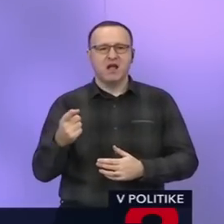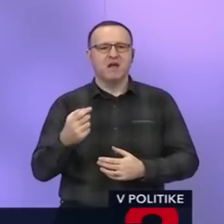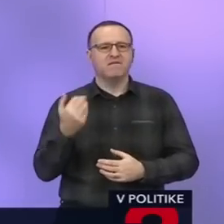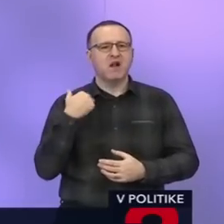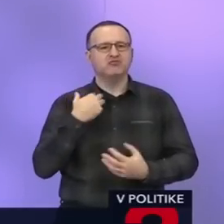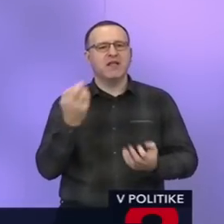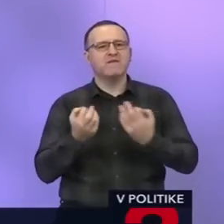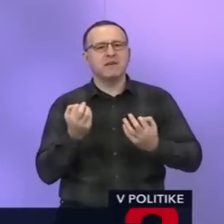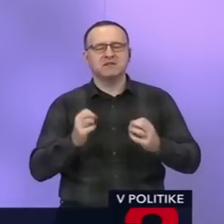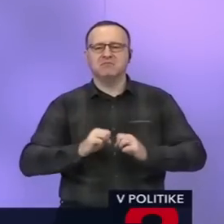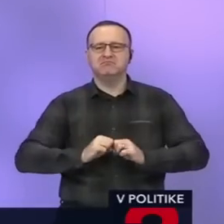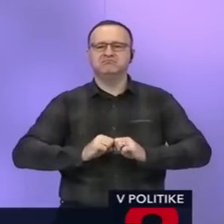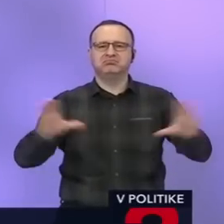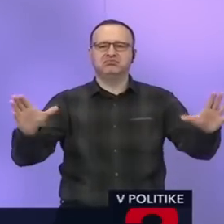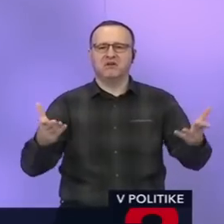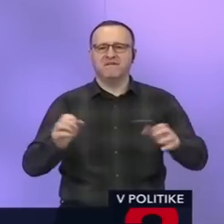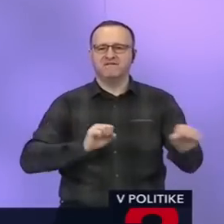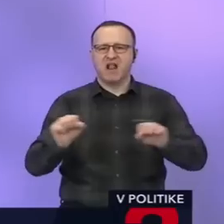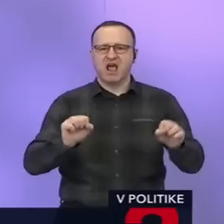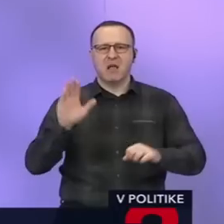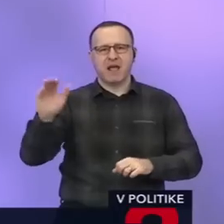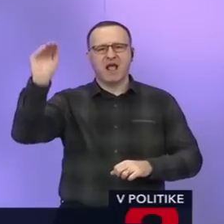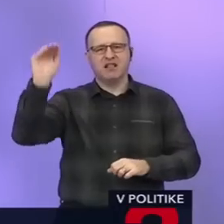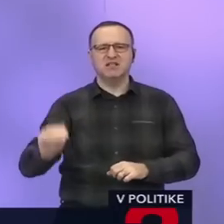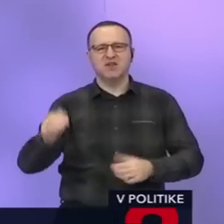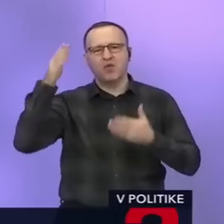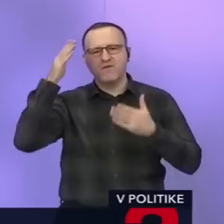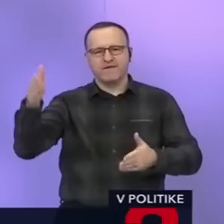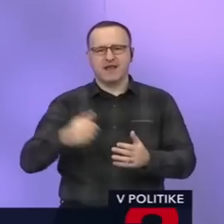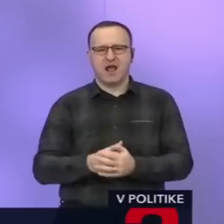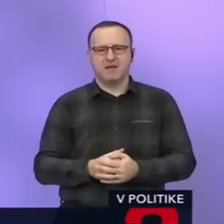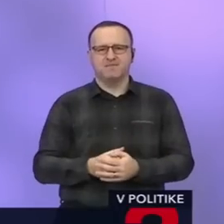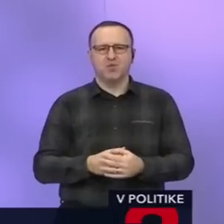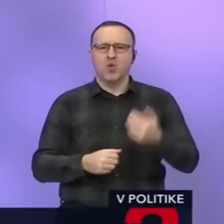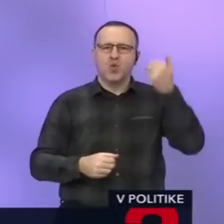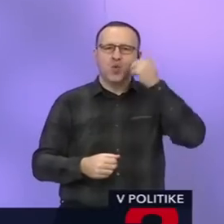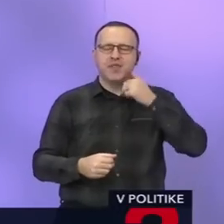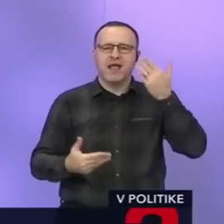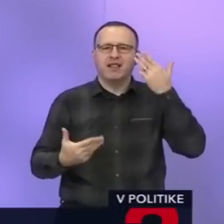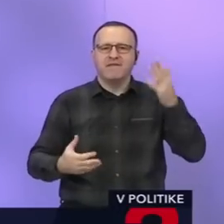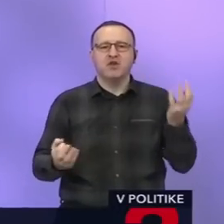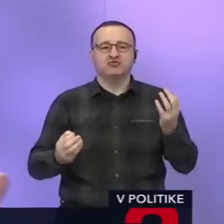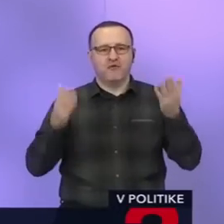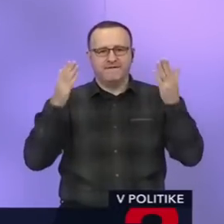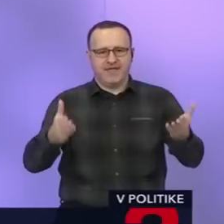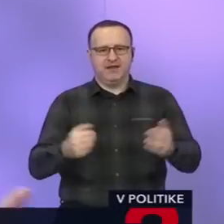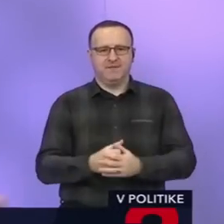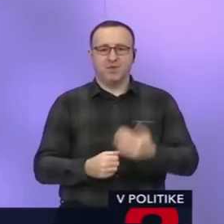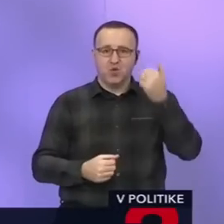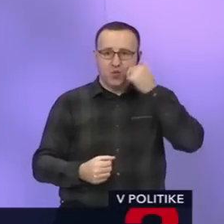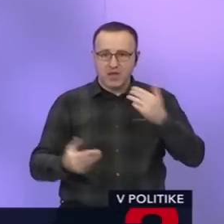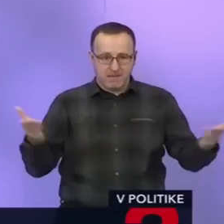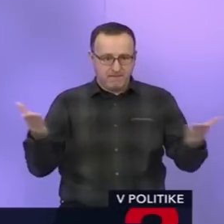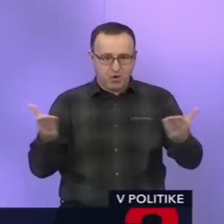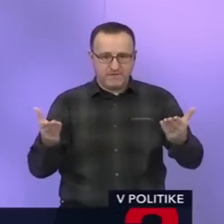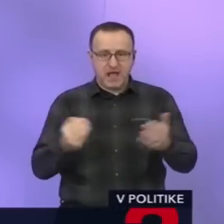sa ďalej šíria. Je to aj vzhľadom na to, že vláda má veľmi nízku dôveru. Takže bohužiaľ ľudia, keď si majú porovnať